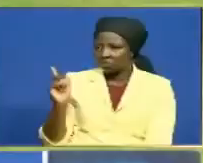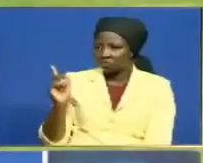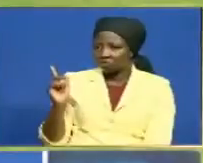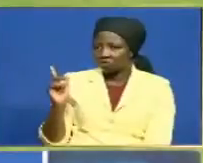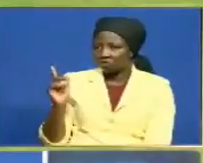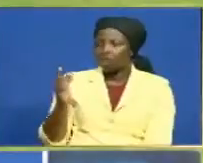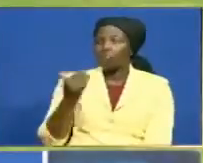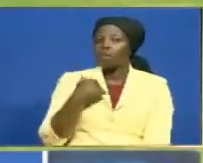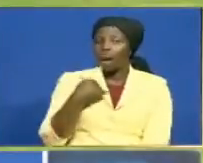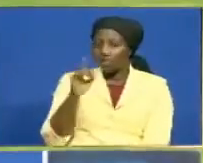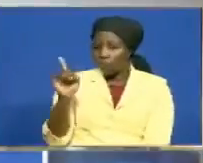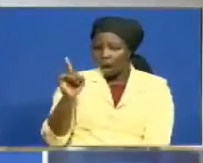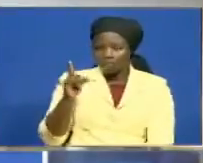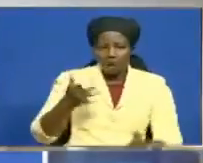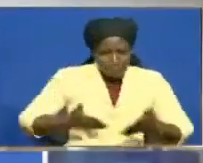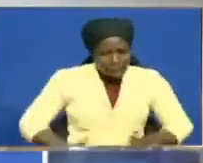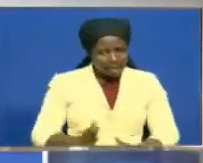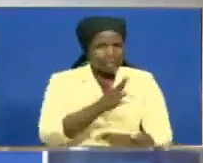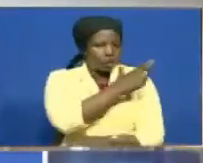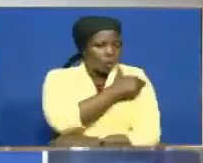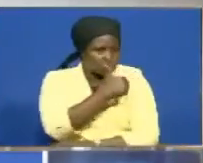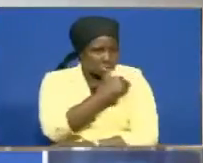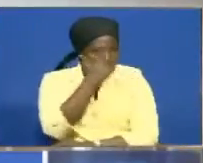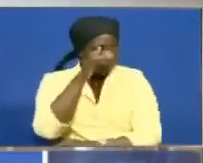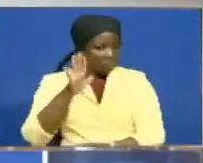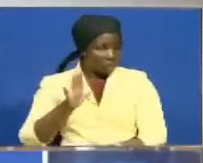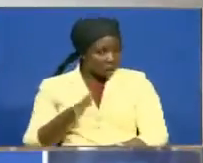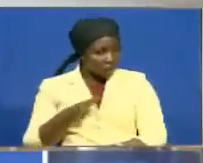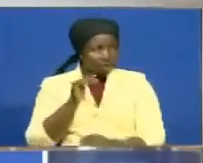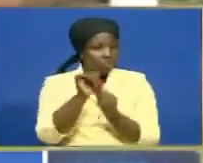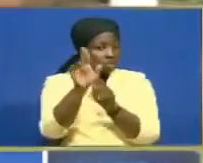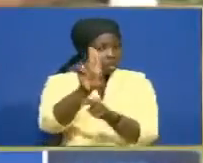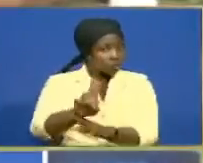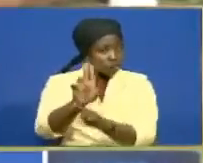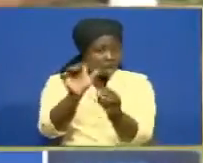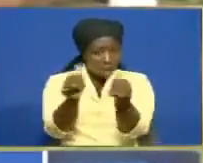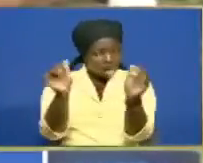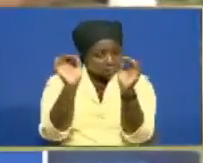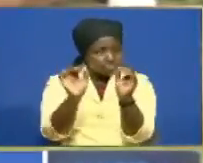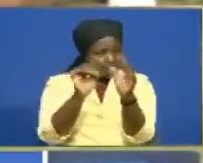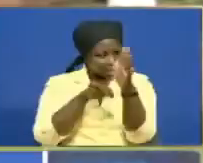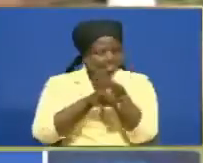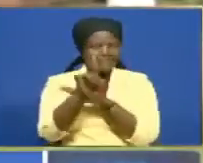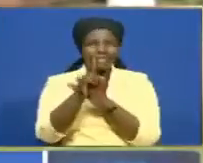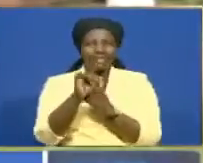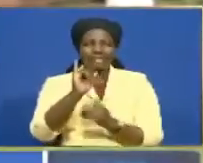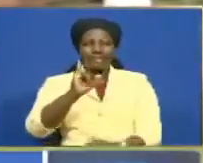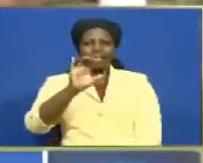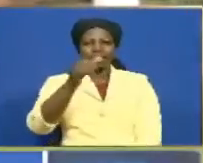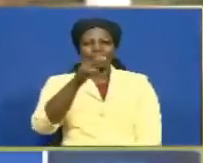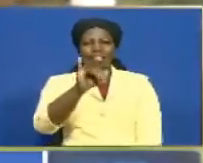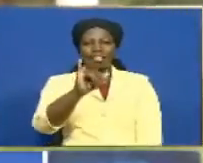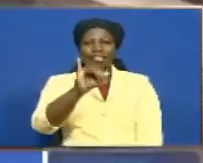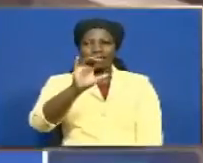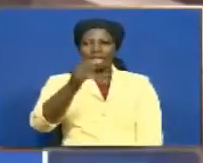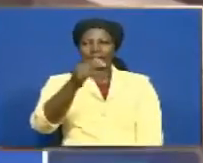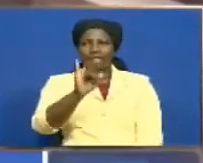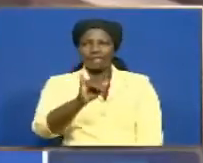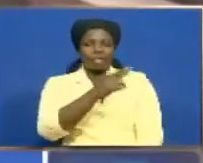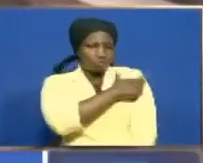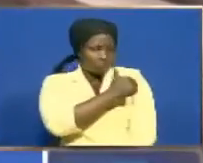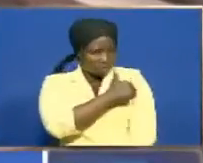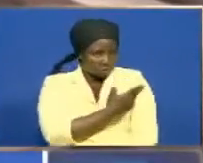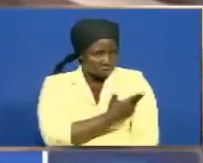Kuna kitengo cha kujifungulia kina mama ambacho hakitumiki katika zahanati ya Ichichi. Kitengo ambacho